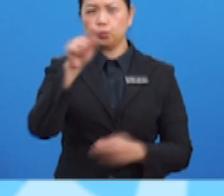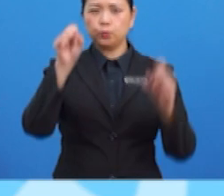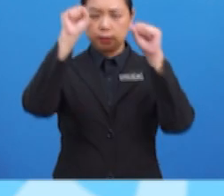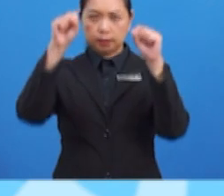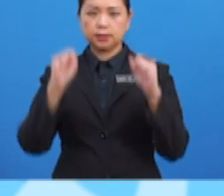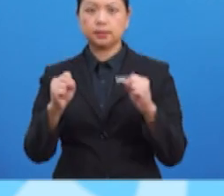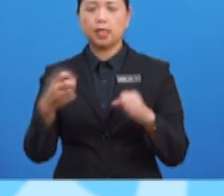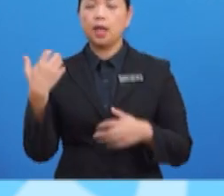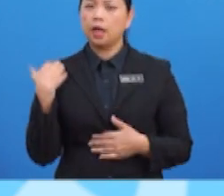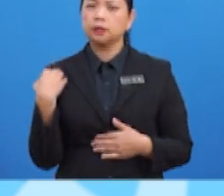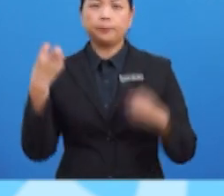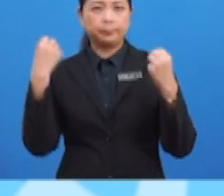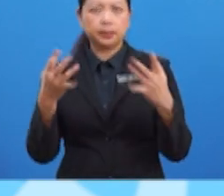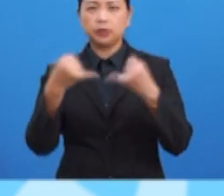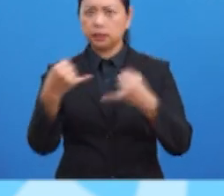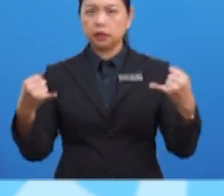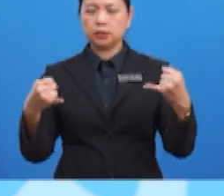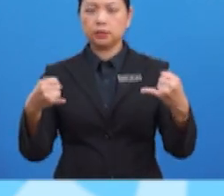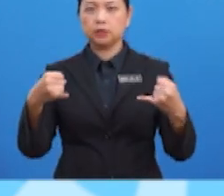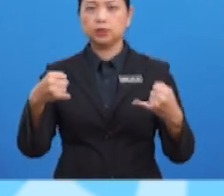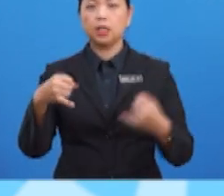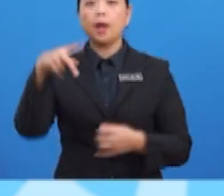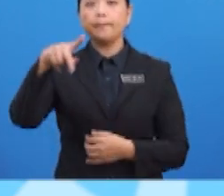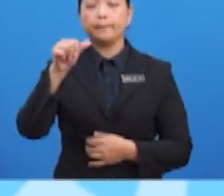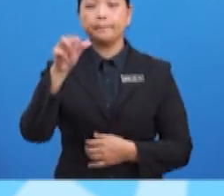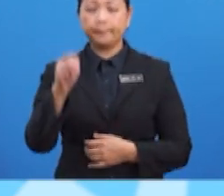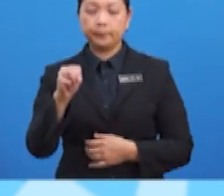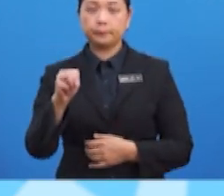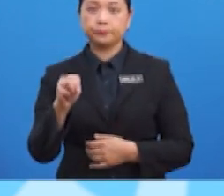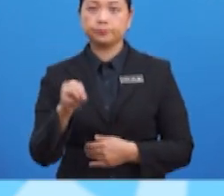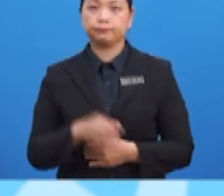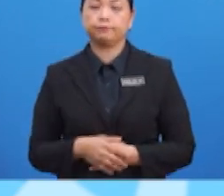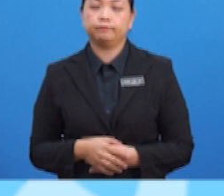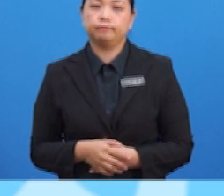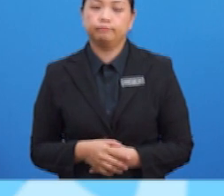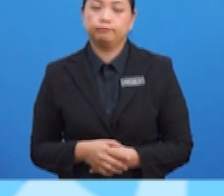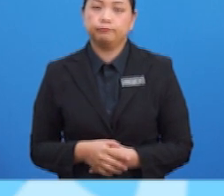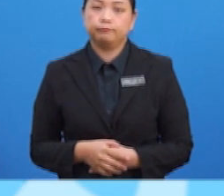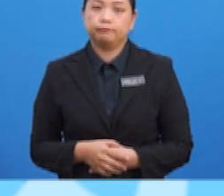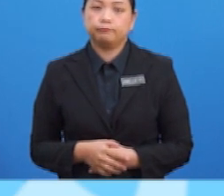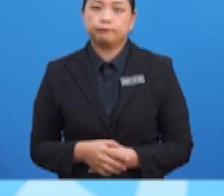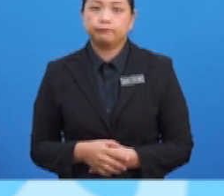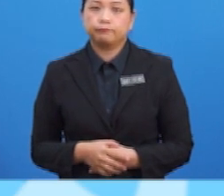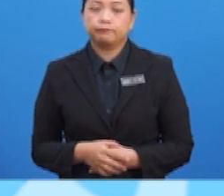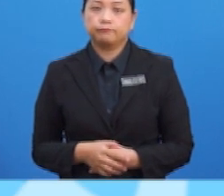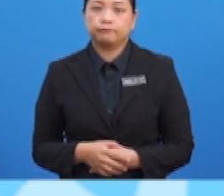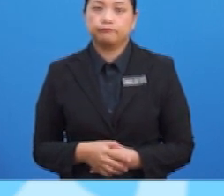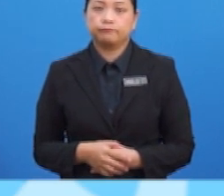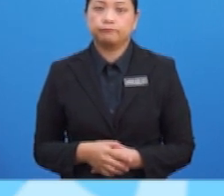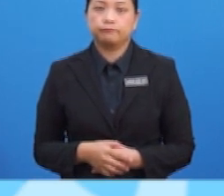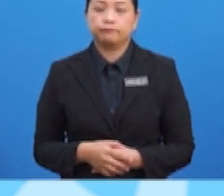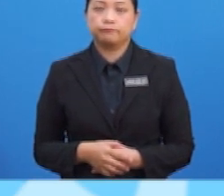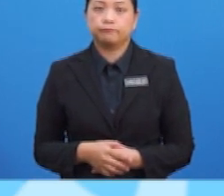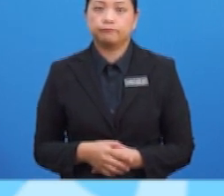Terdapat pelbagai jenis pam yang biasa digunakan dalam sistem hidrolik, antaranya pam